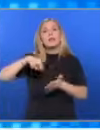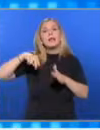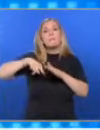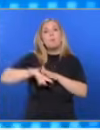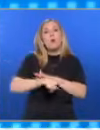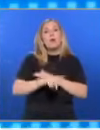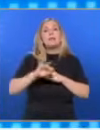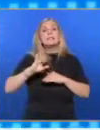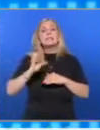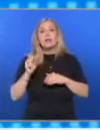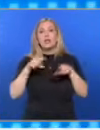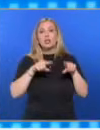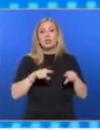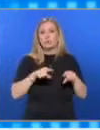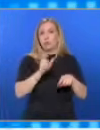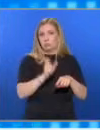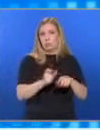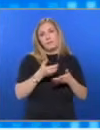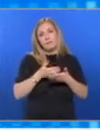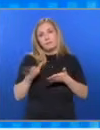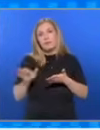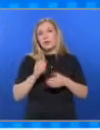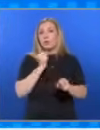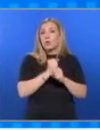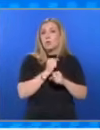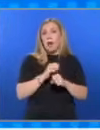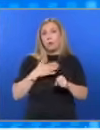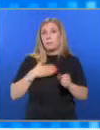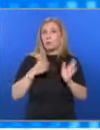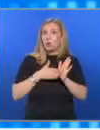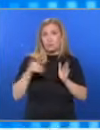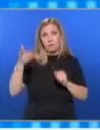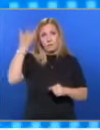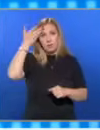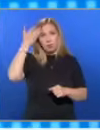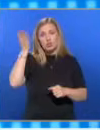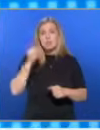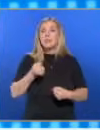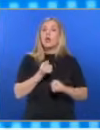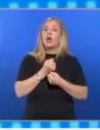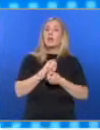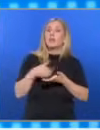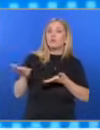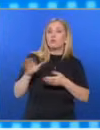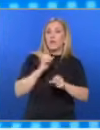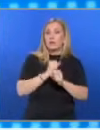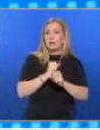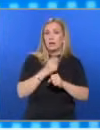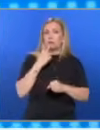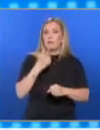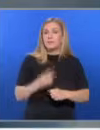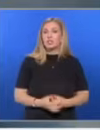че ватманът е временно отстранен от работа и ако се докаже, че е виновен, ще бъде уволнен. Репортаж на Зоя